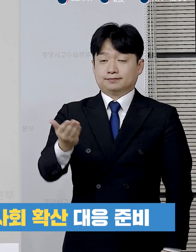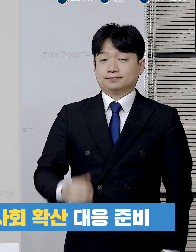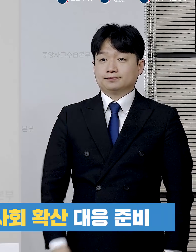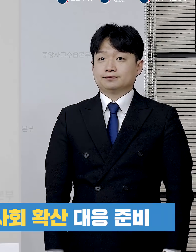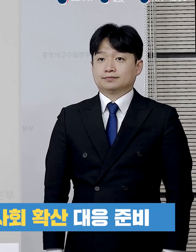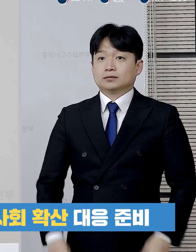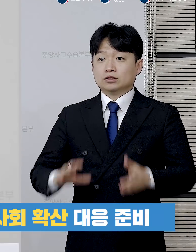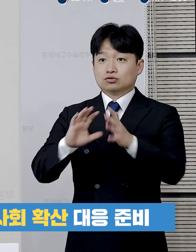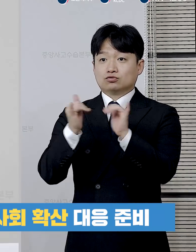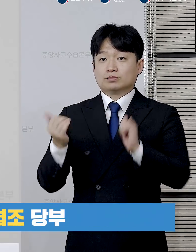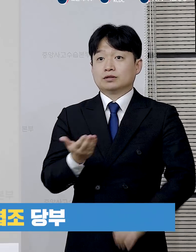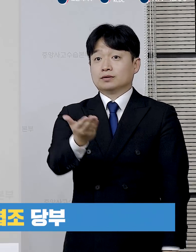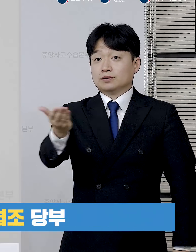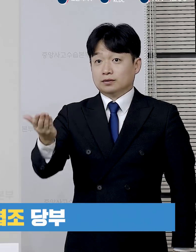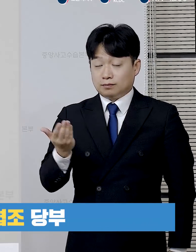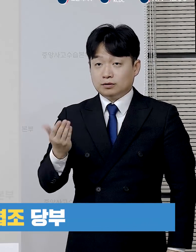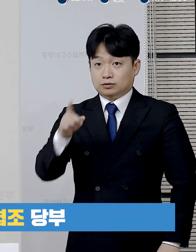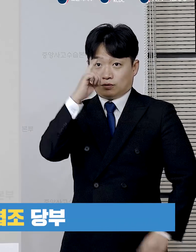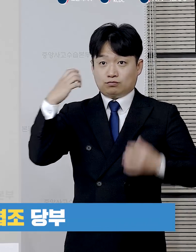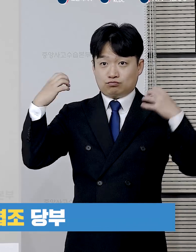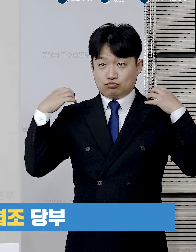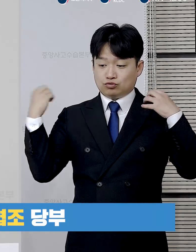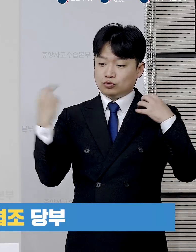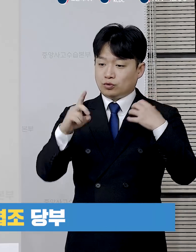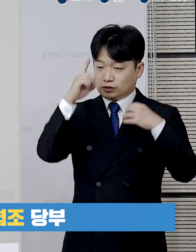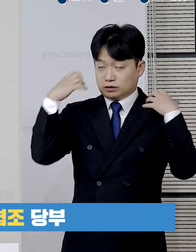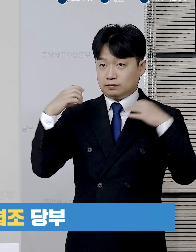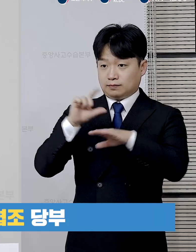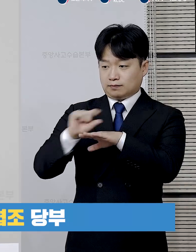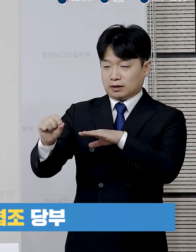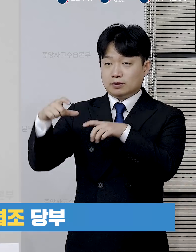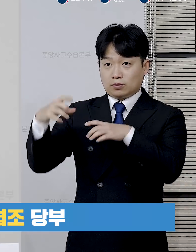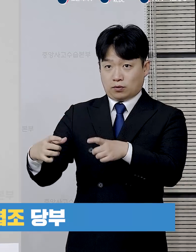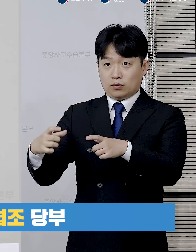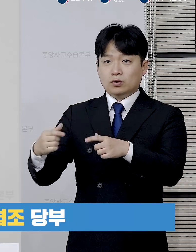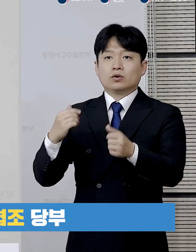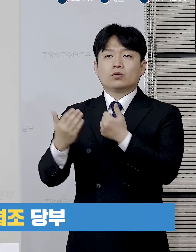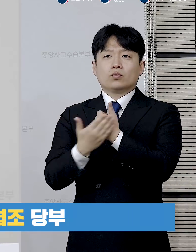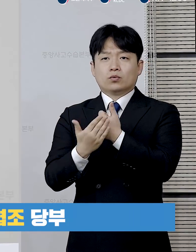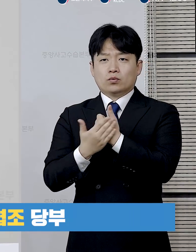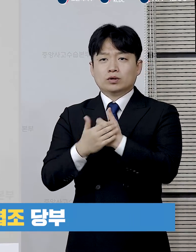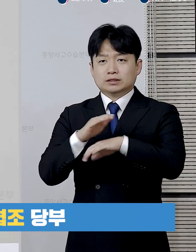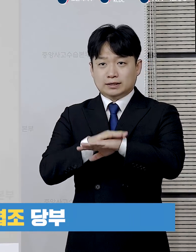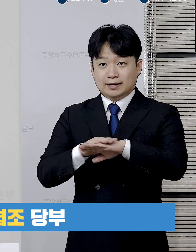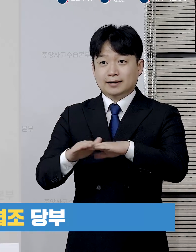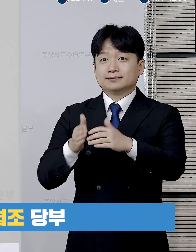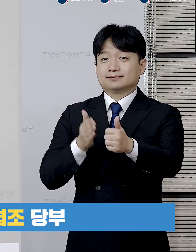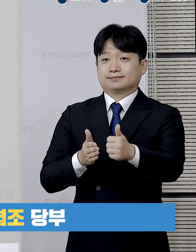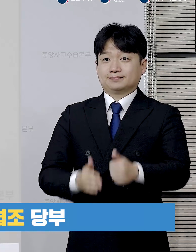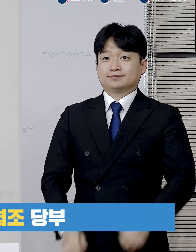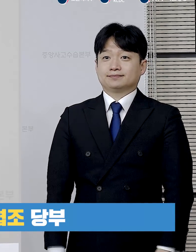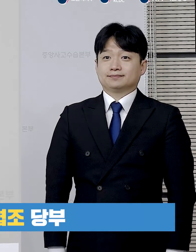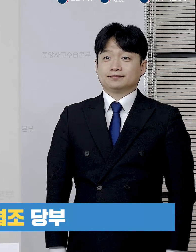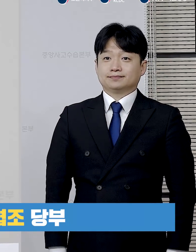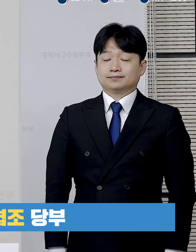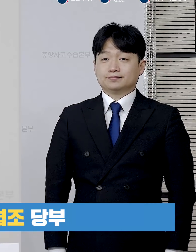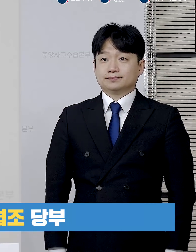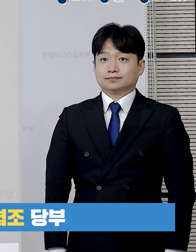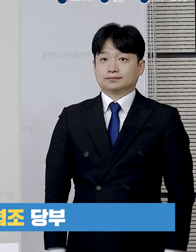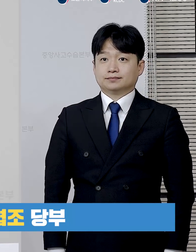다할 것입니다. 국민들께서도 정부와 지자체의 대응 노력에 협조해 주실 것을